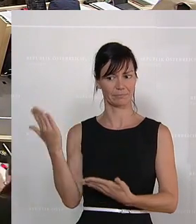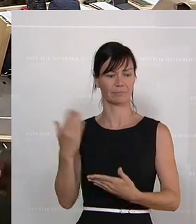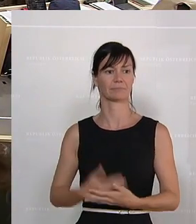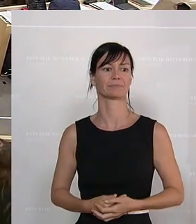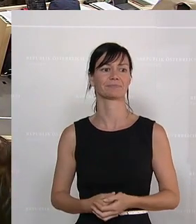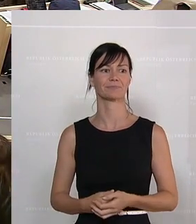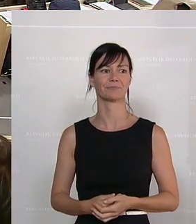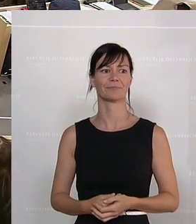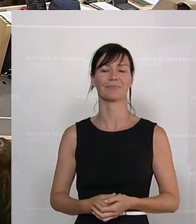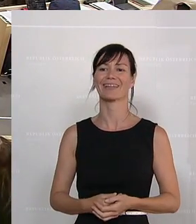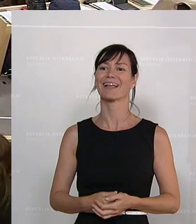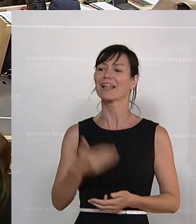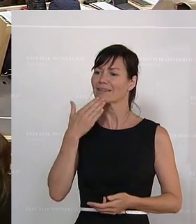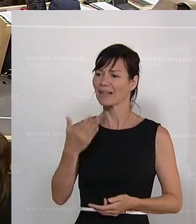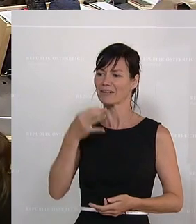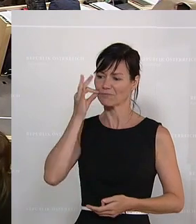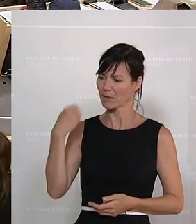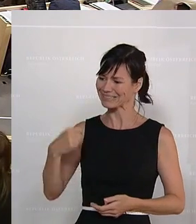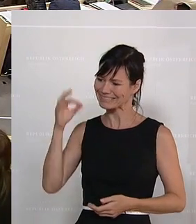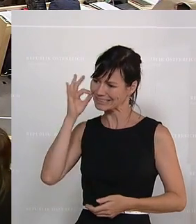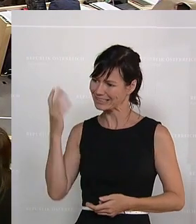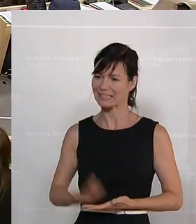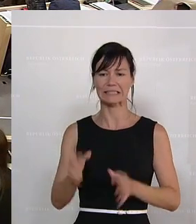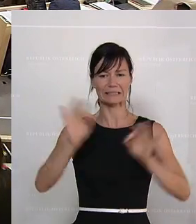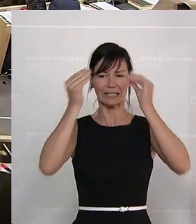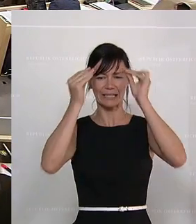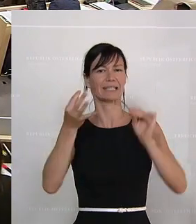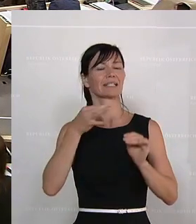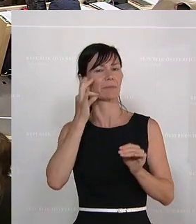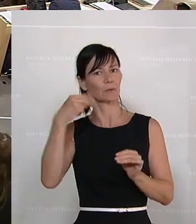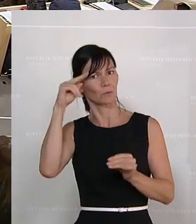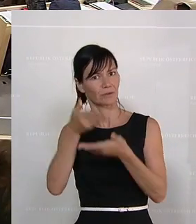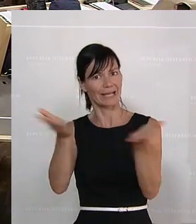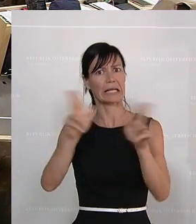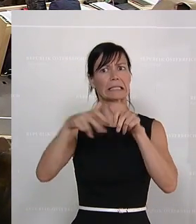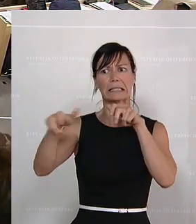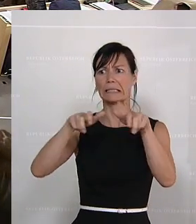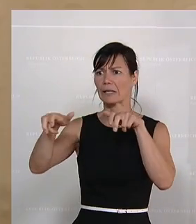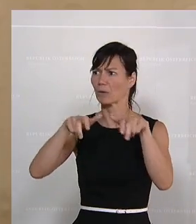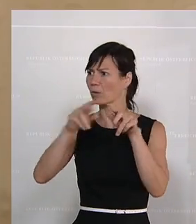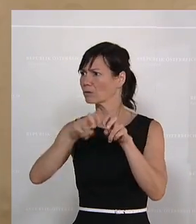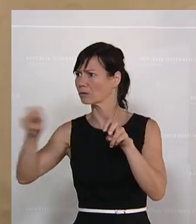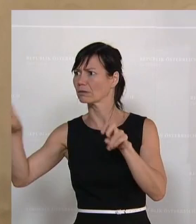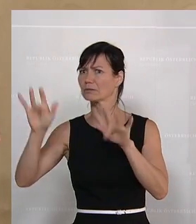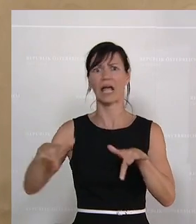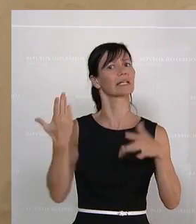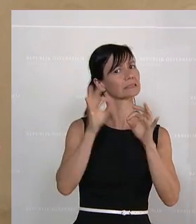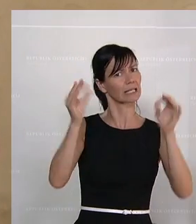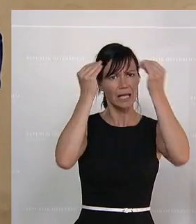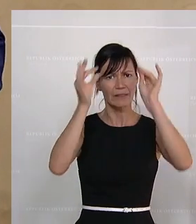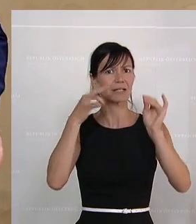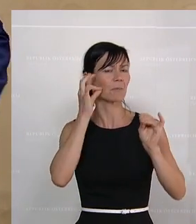dank frau präsidentin sehr geehrte damen und herren auf der regierungsbank sehr geehrte damen und herren zu hause wir debattieren